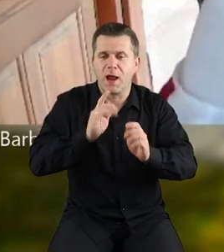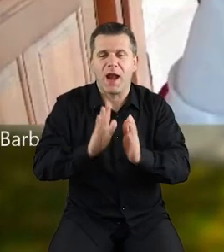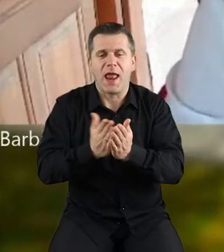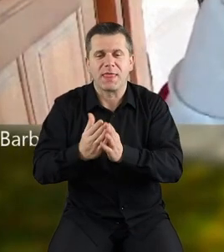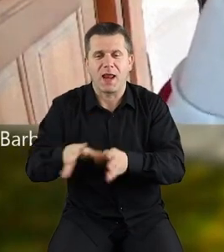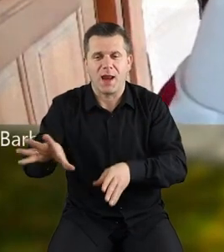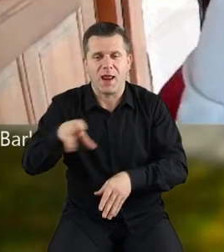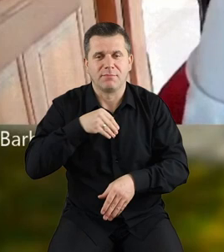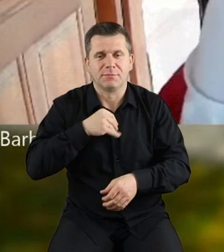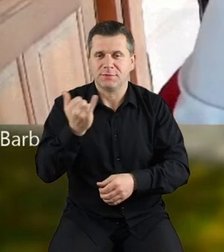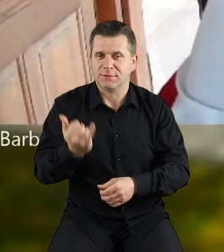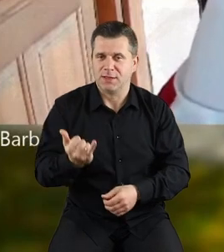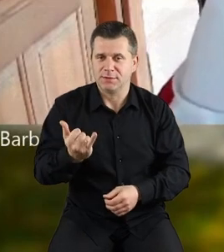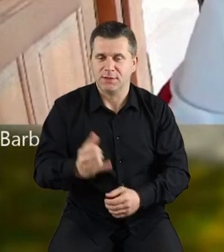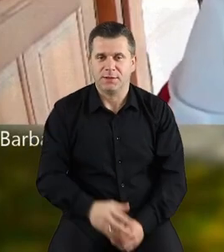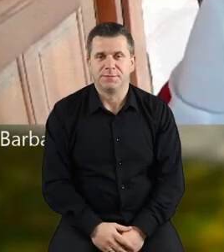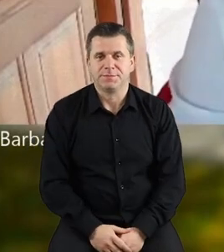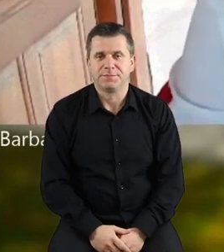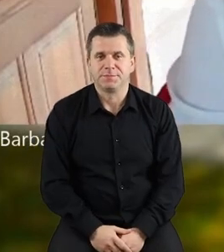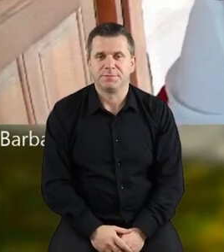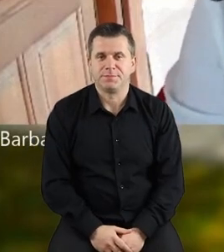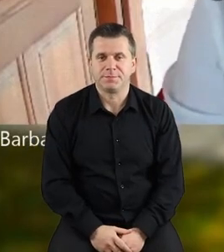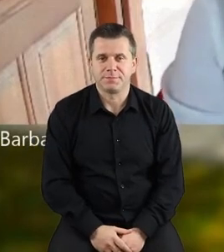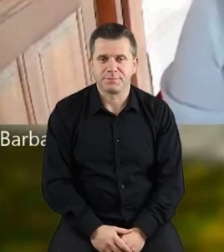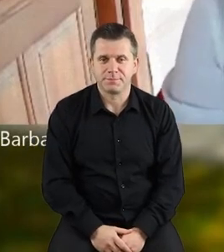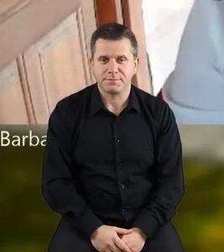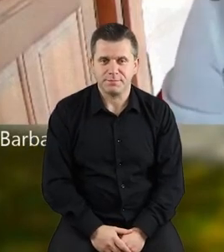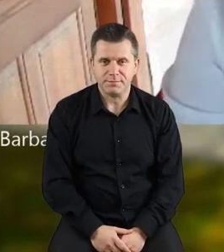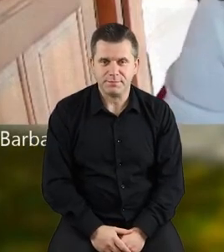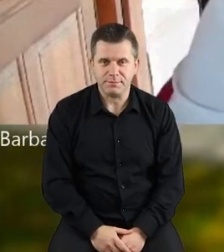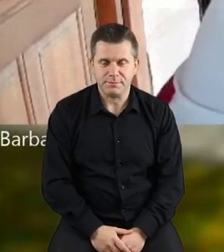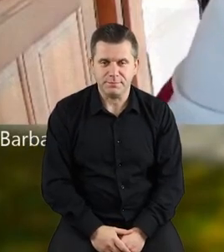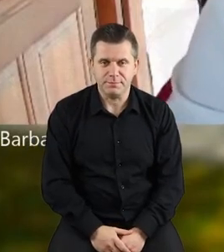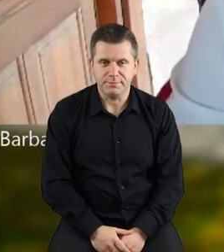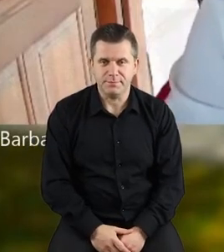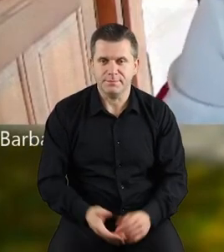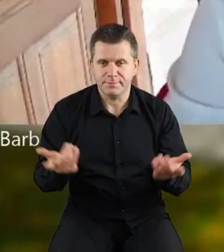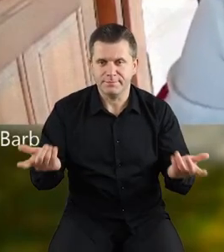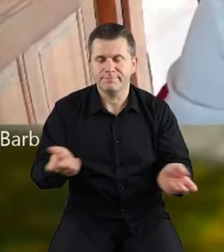rozmowy literackiej z dzieckiem. Więc tutaj jakby cenzor